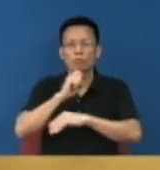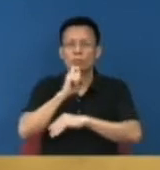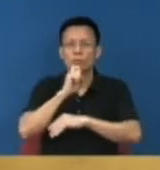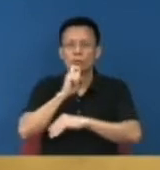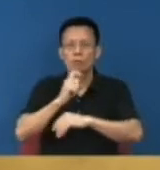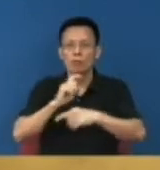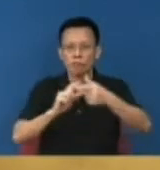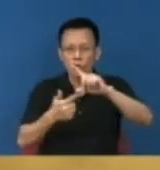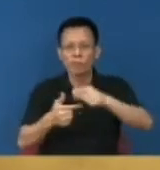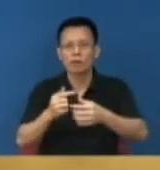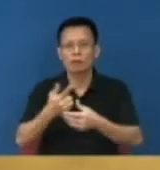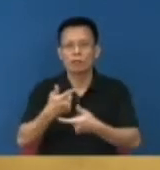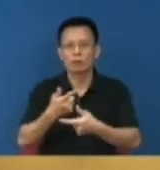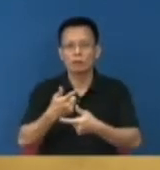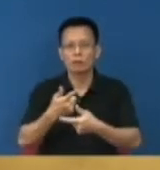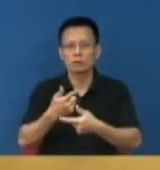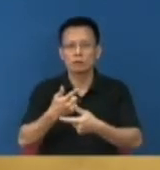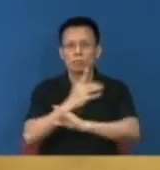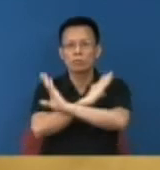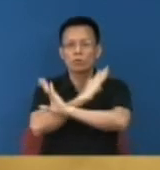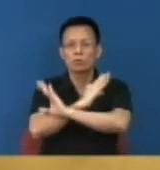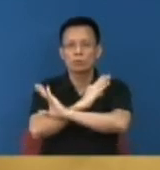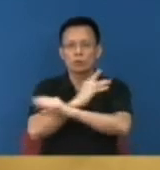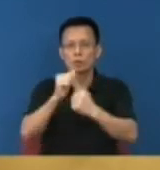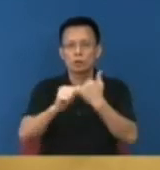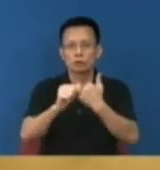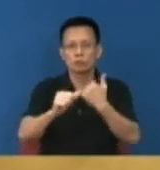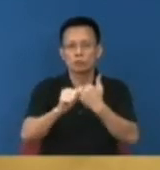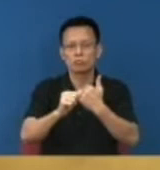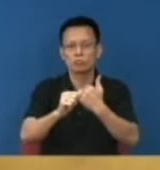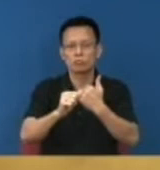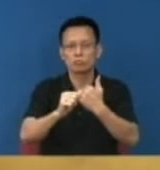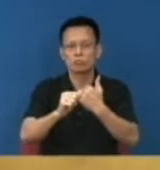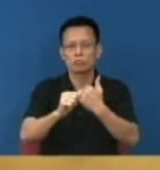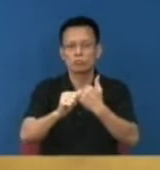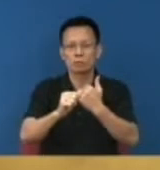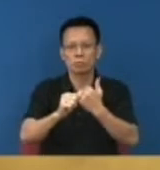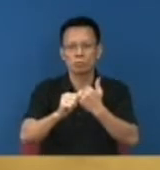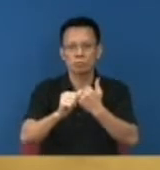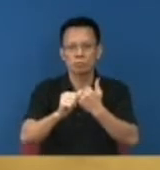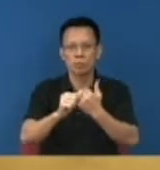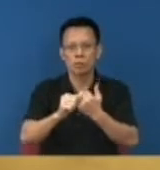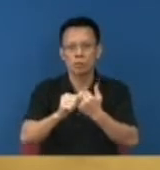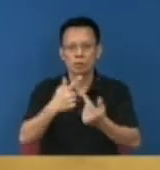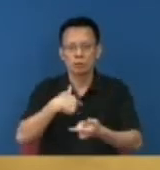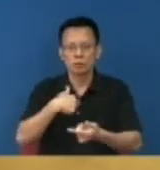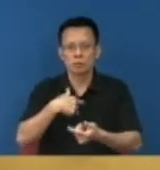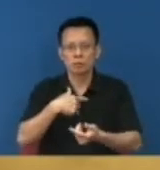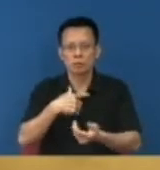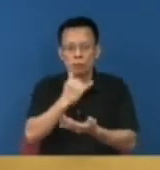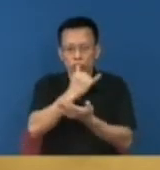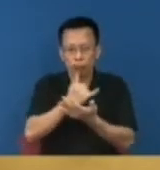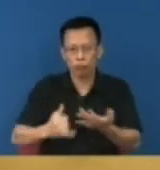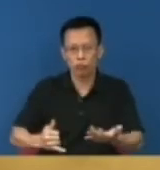咧阻止到啲議員咧係因喺佢自己任期裏邊咧係辭職咧